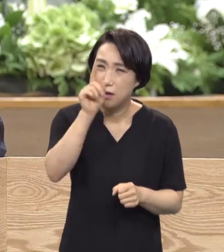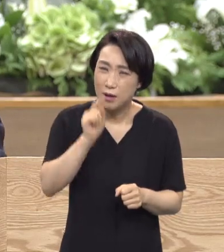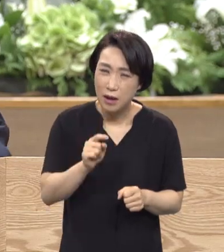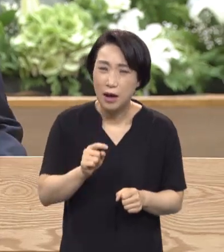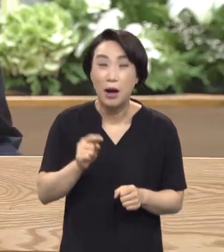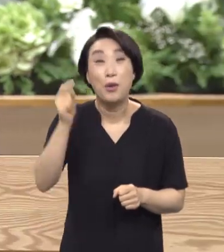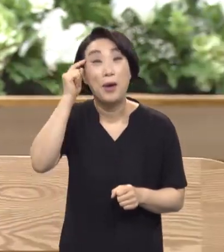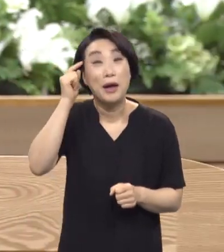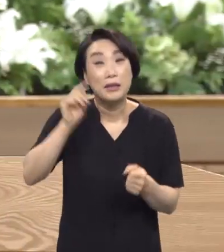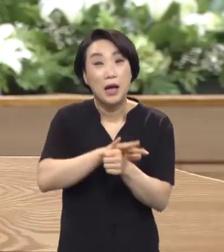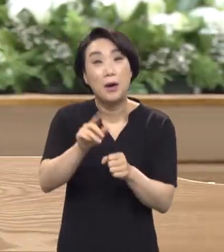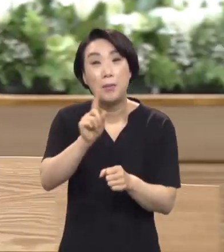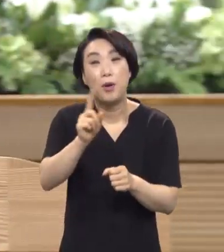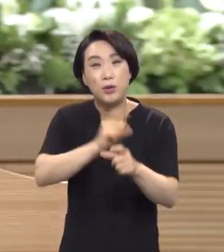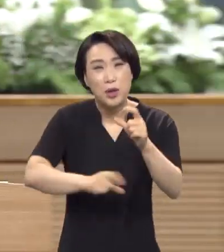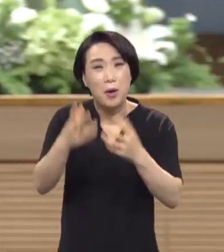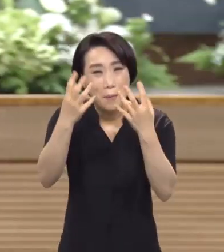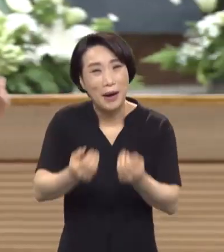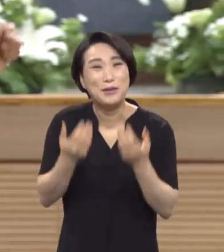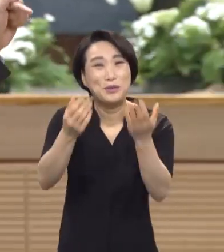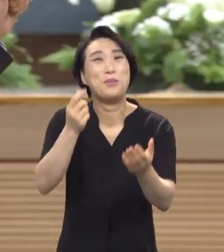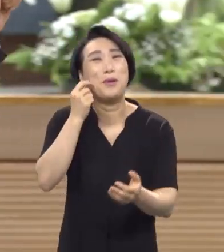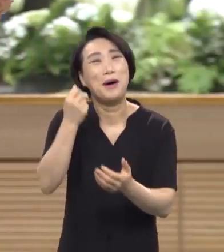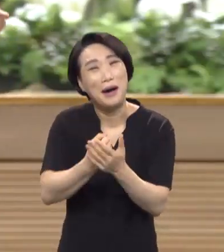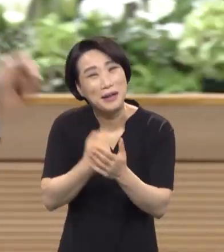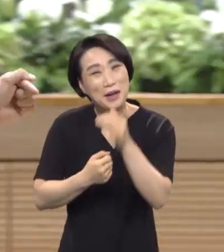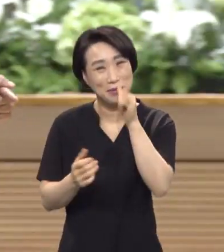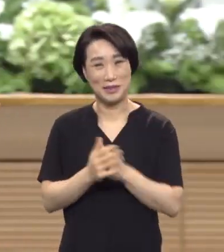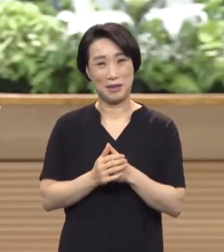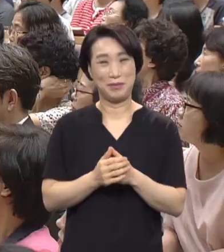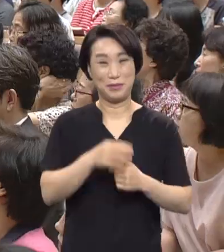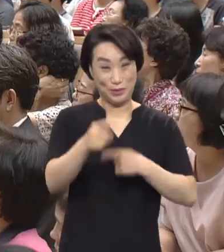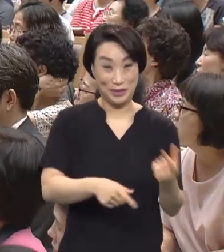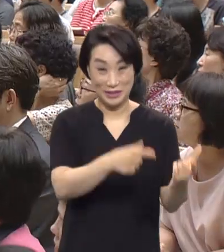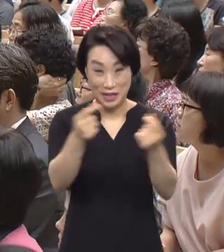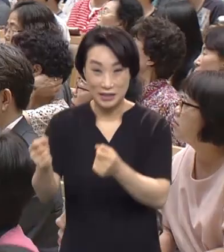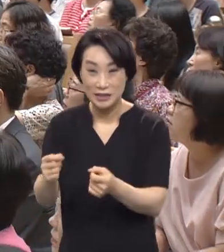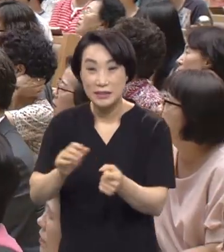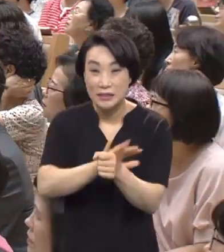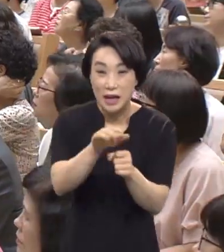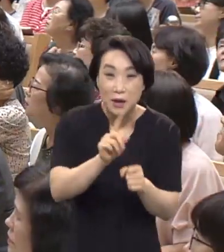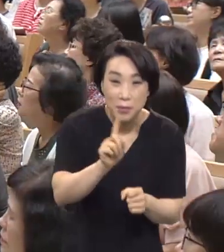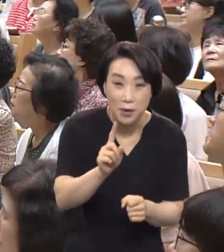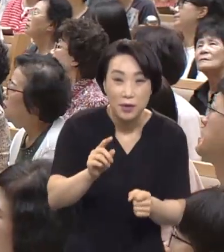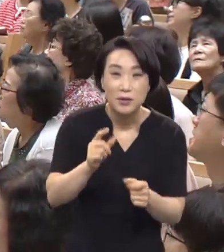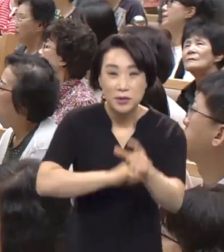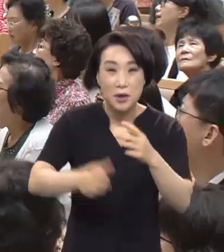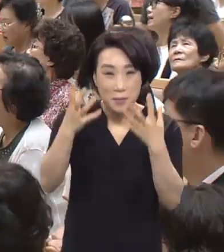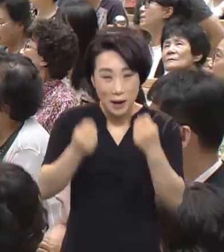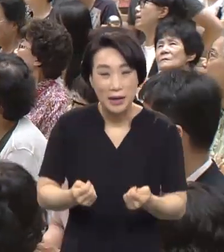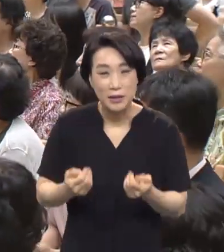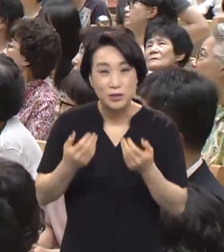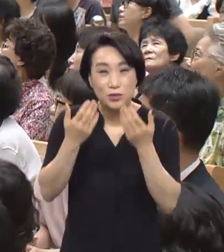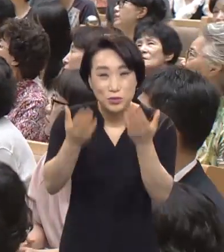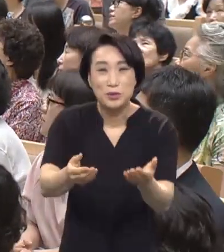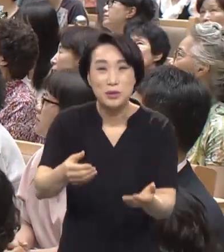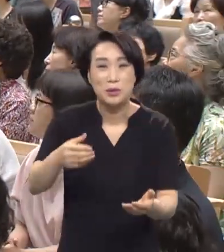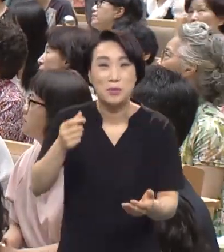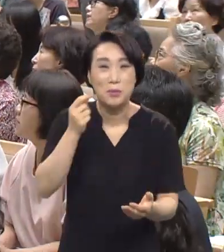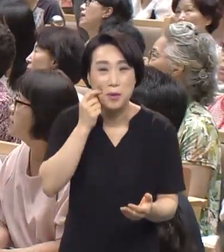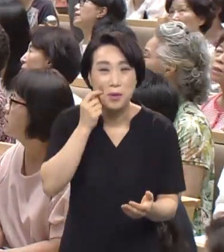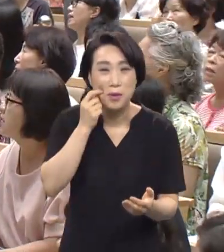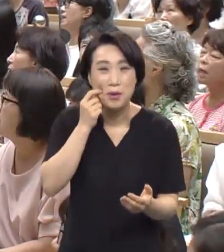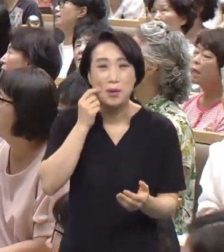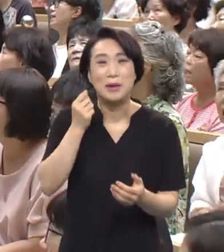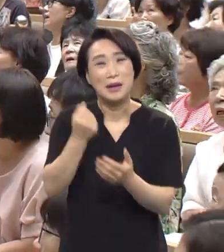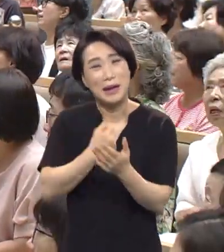사랑이야. 다치 사랑은 더 못해서 갈망하는 것이